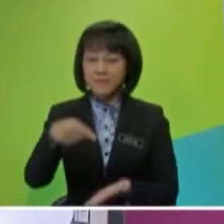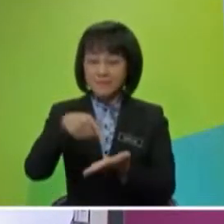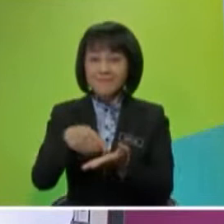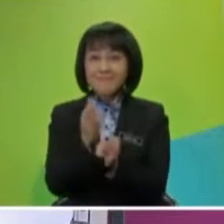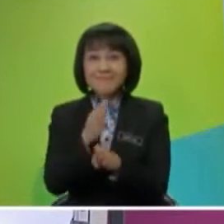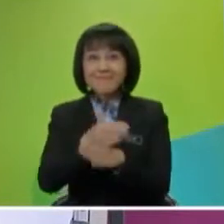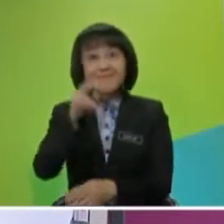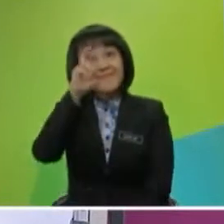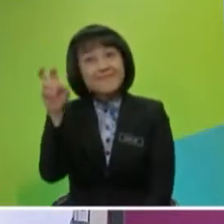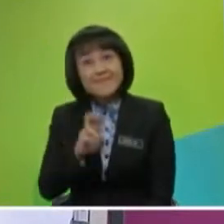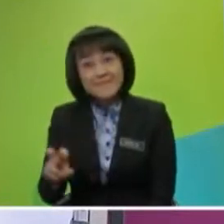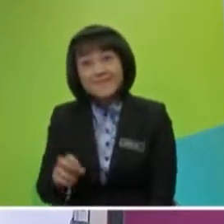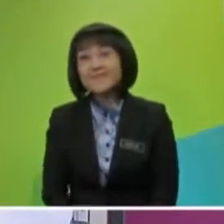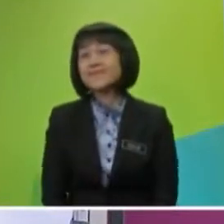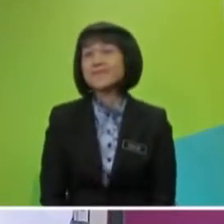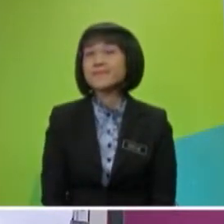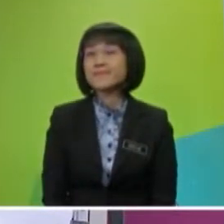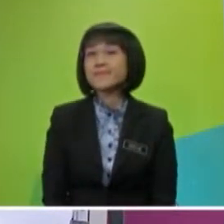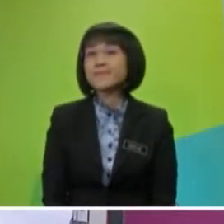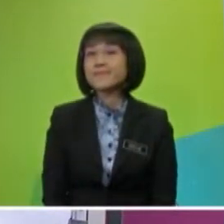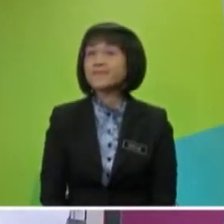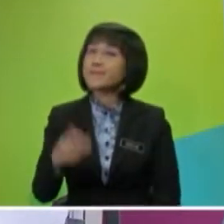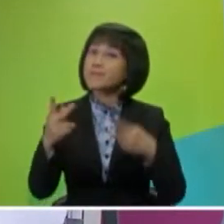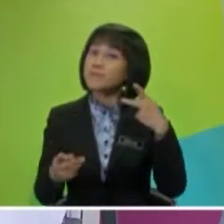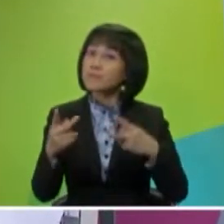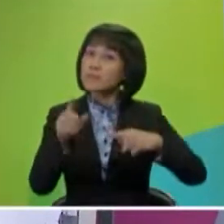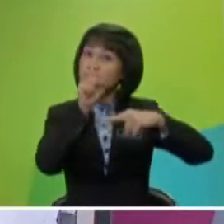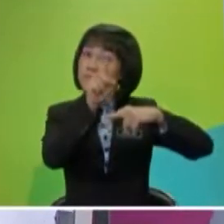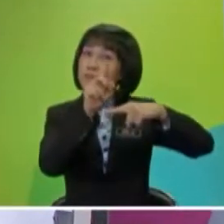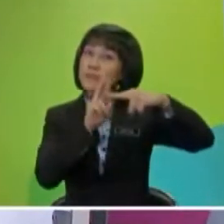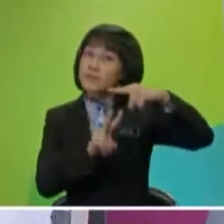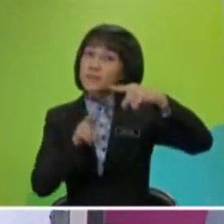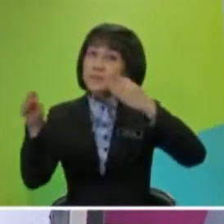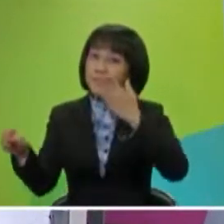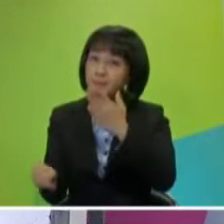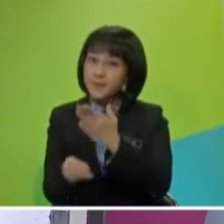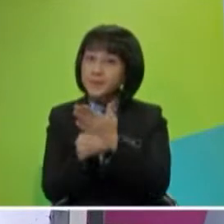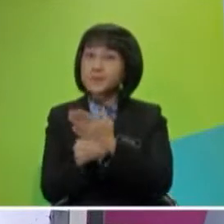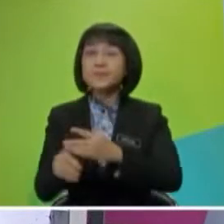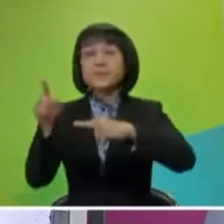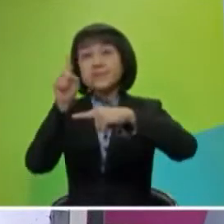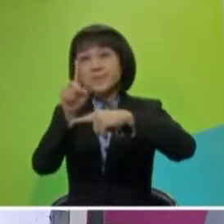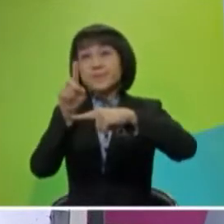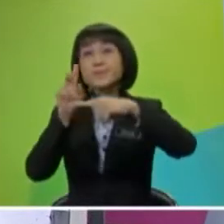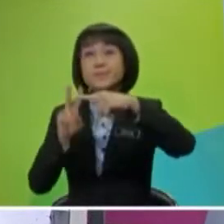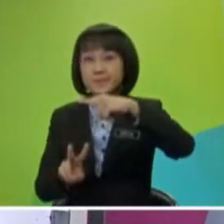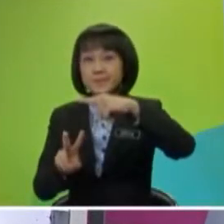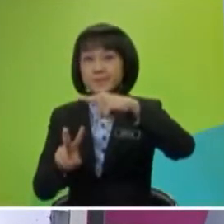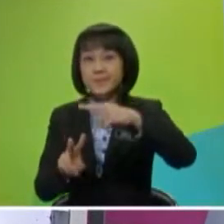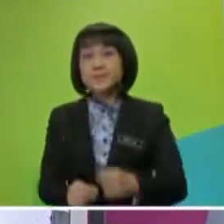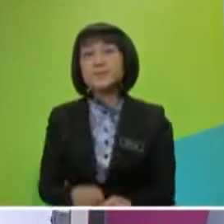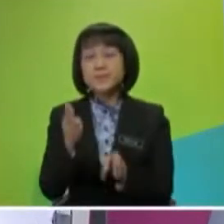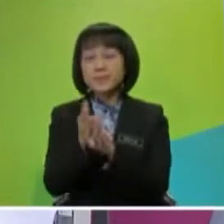aje. Tapi kalau 1/2 tambah dengan 1/2 bentuk